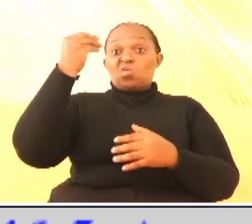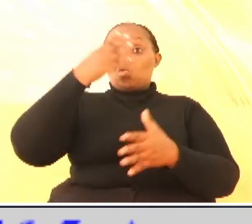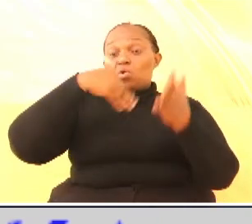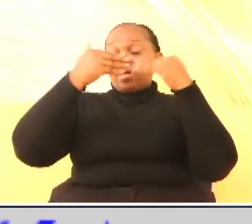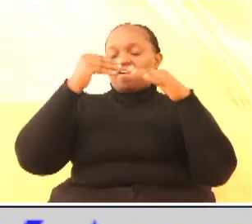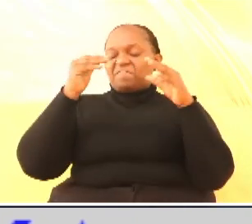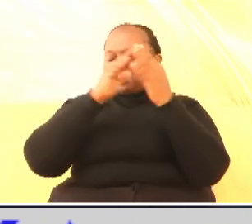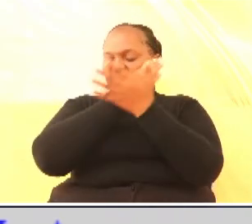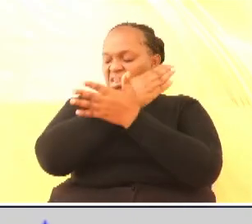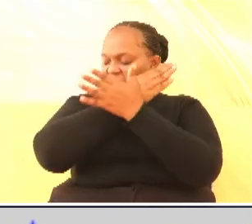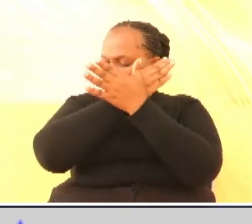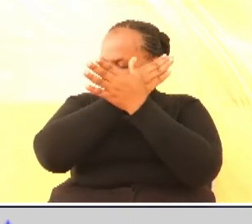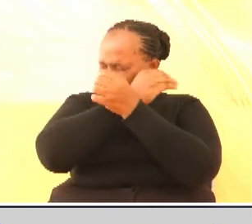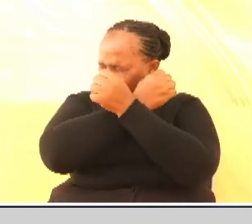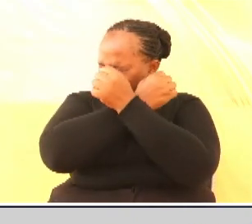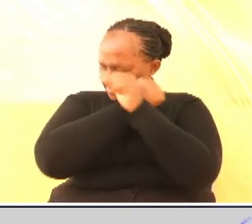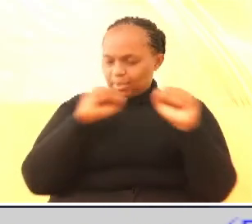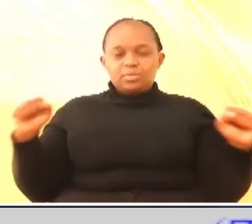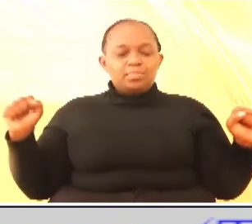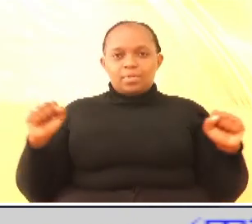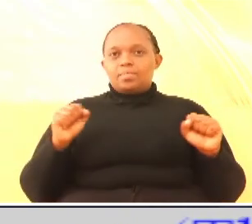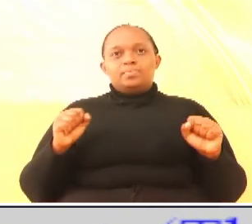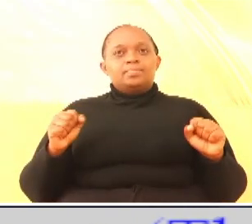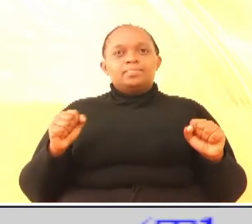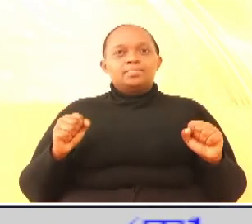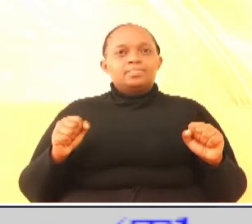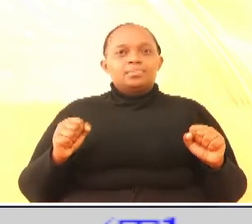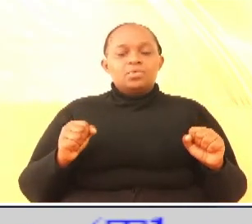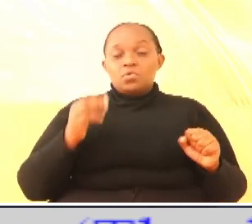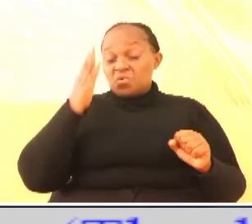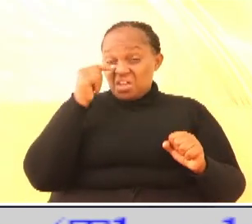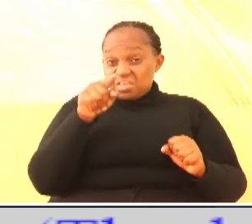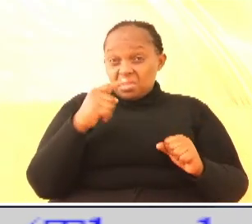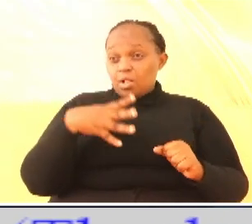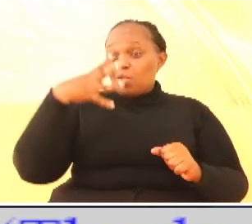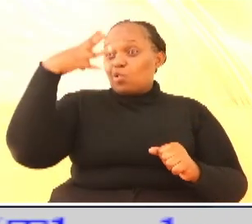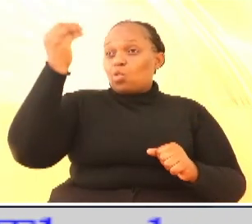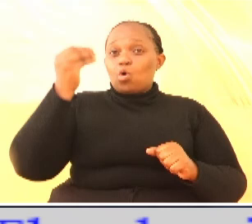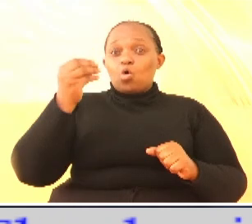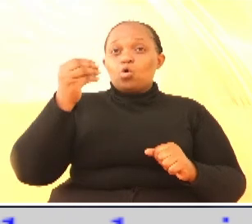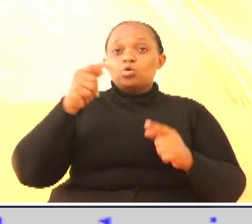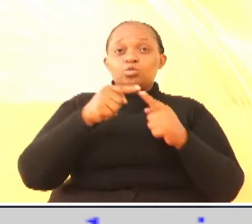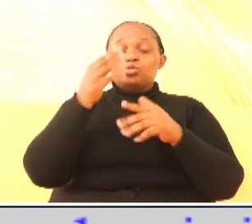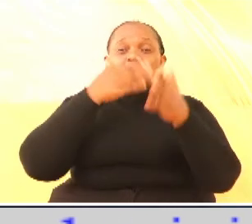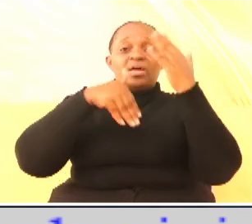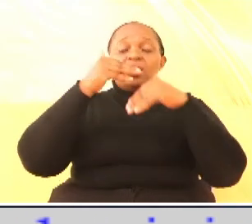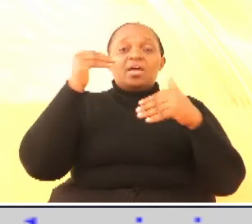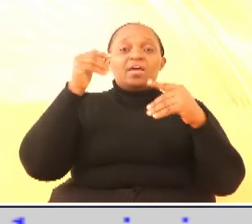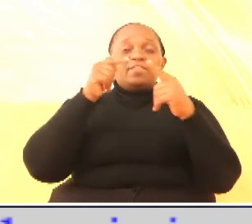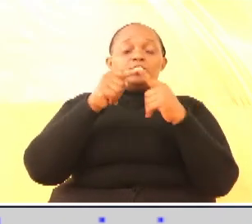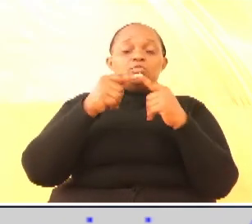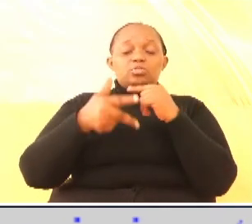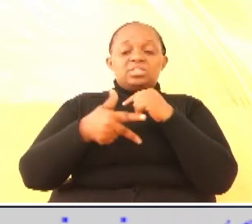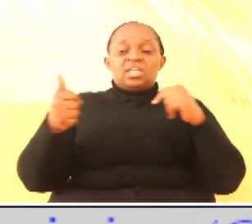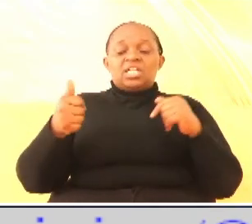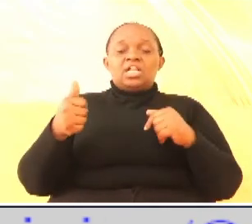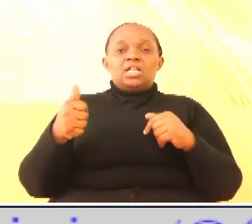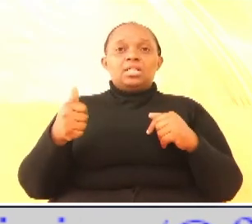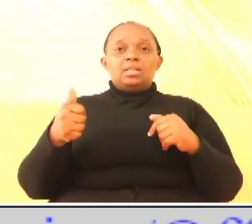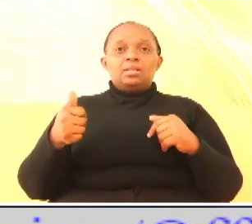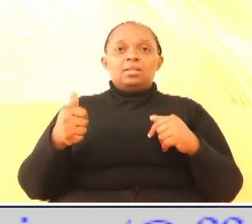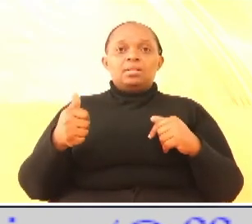Mwizi hawezi enda mbinguni aone watu wakikanyanga dhahabu. Lazima ataitisha dhururu.